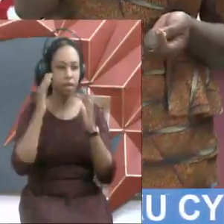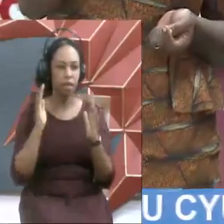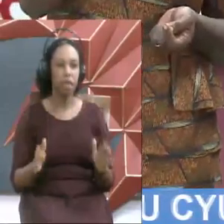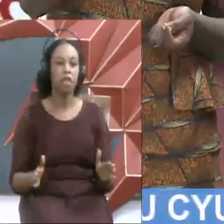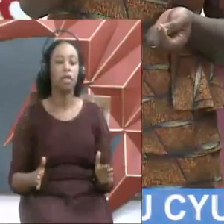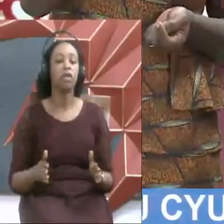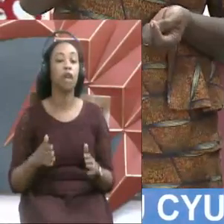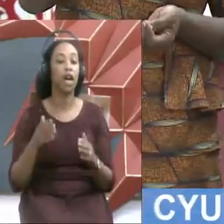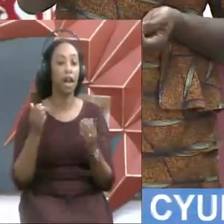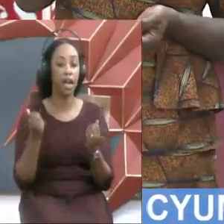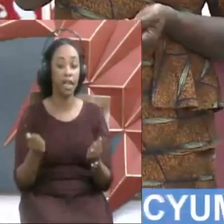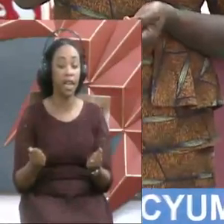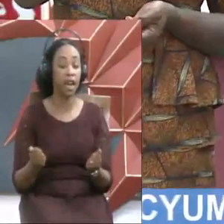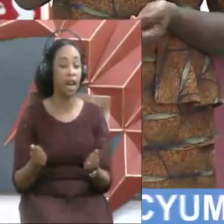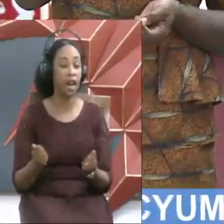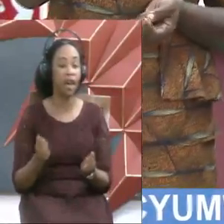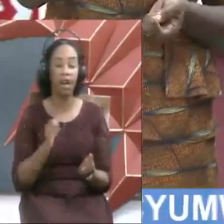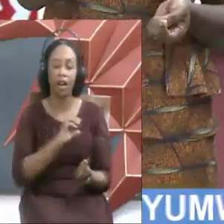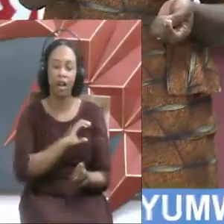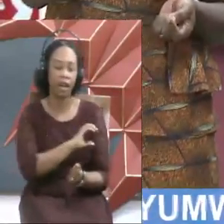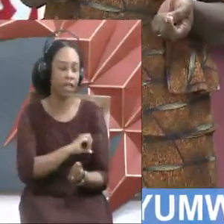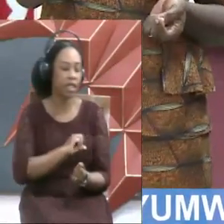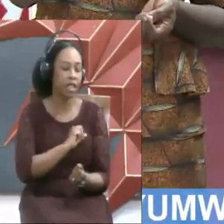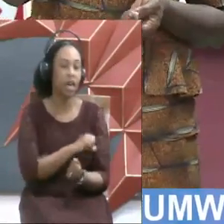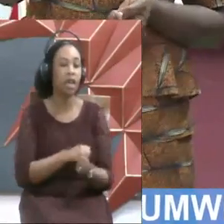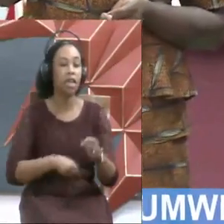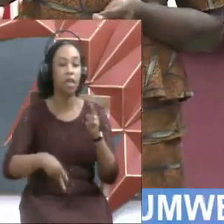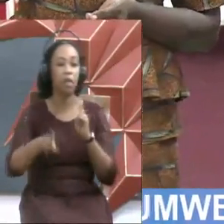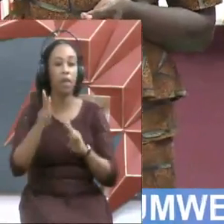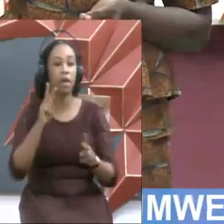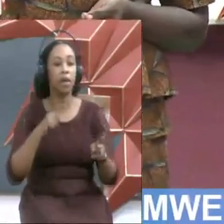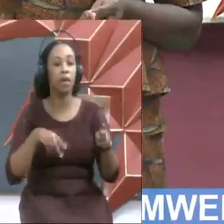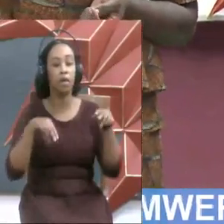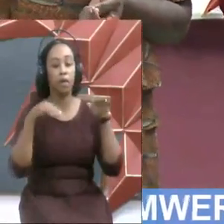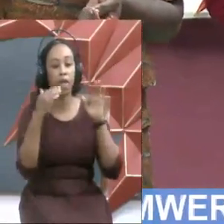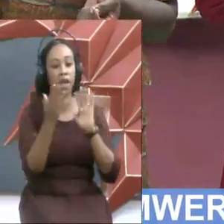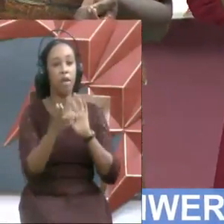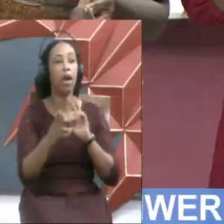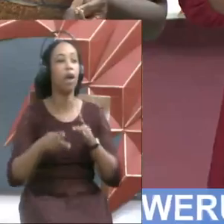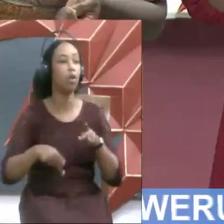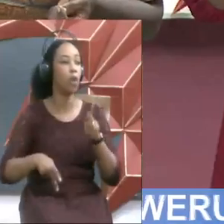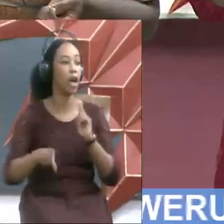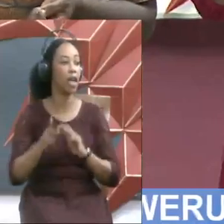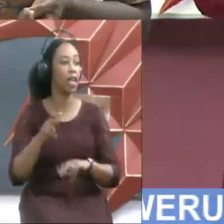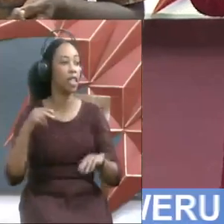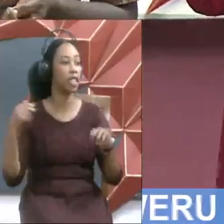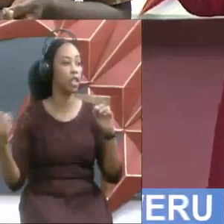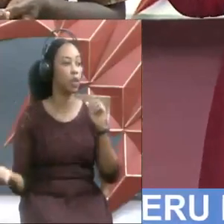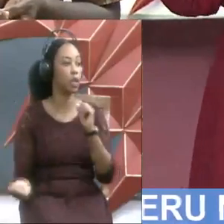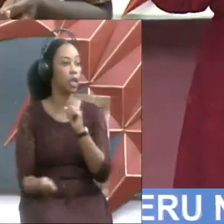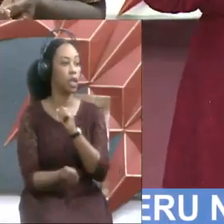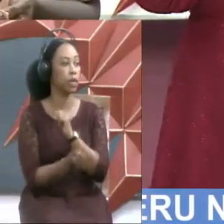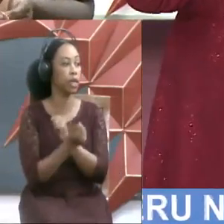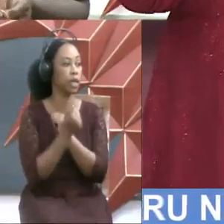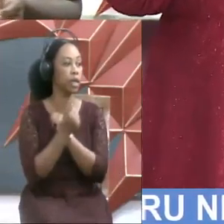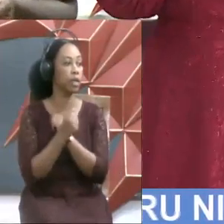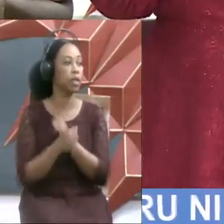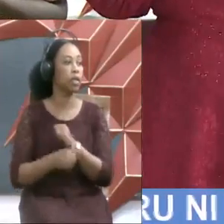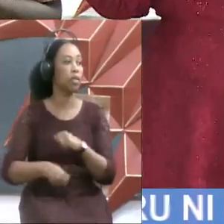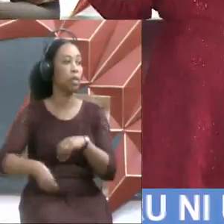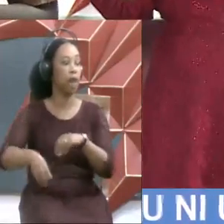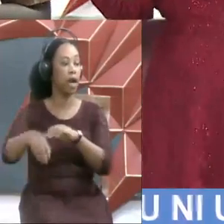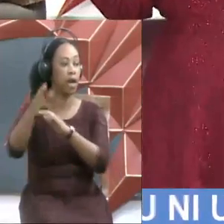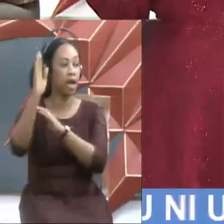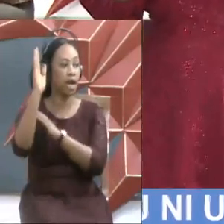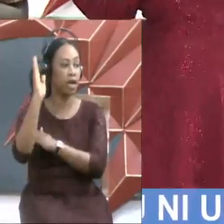imbere y'abaneshejwe hari n'agahinda imbere y'abaneshejwe